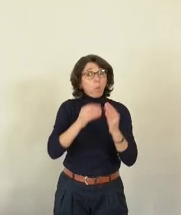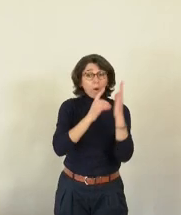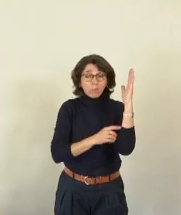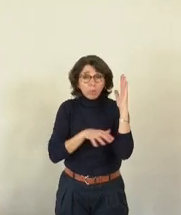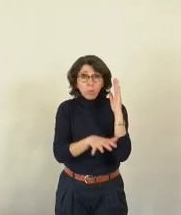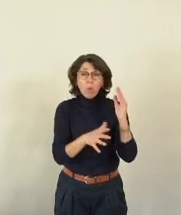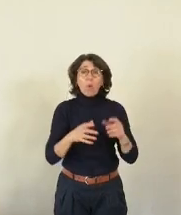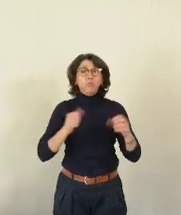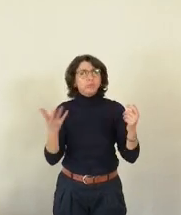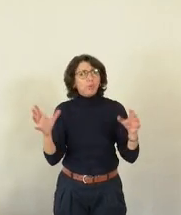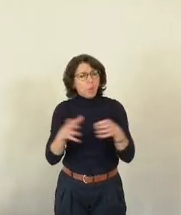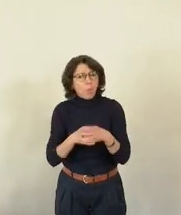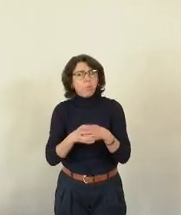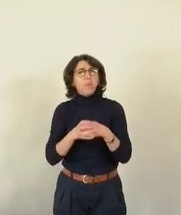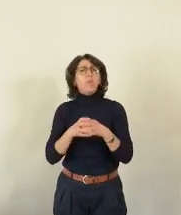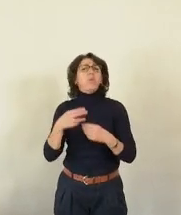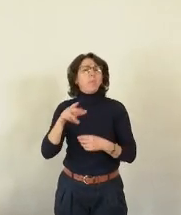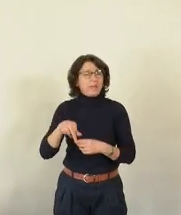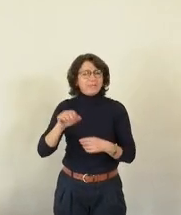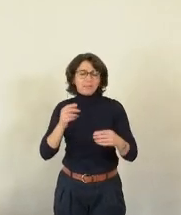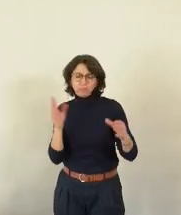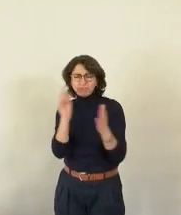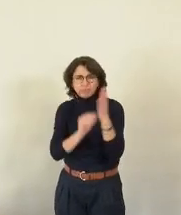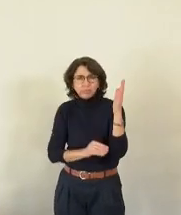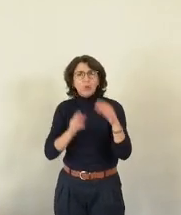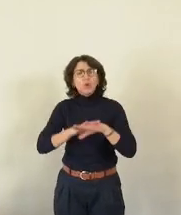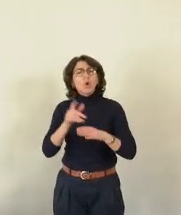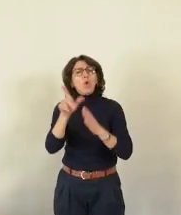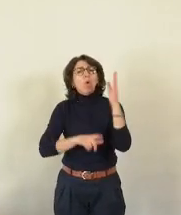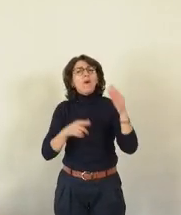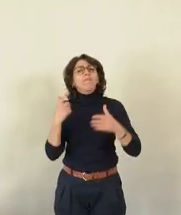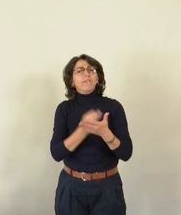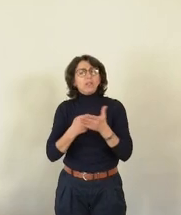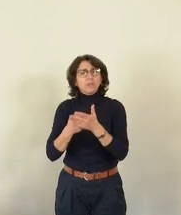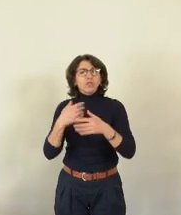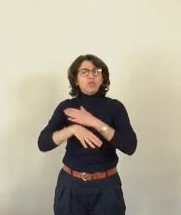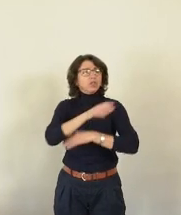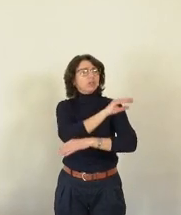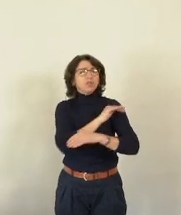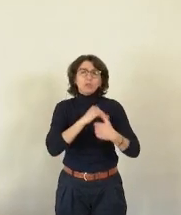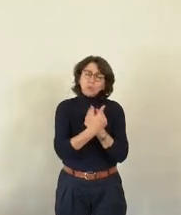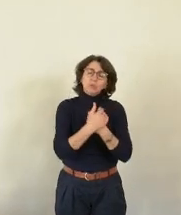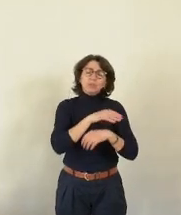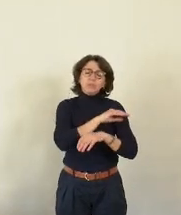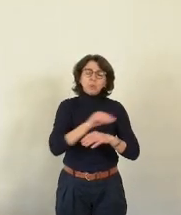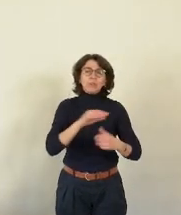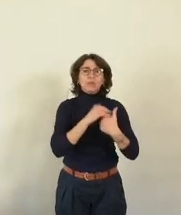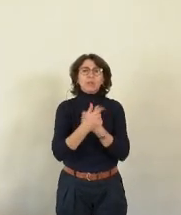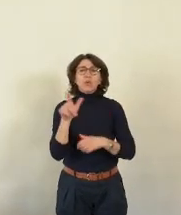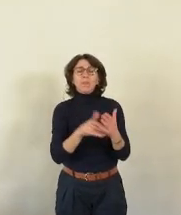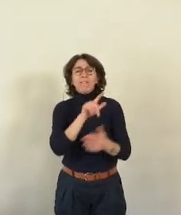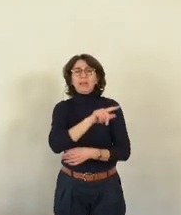groupes de l'anupest dans le projet de loi de finance de la sécurité sociale 2024 lesquels amendements seront aussitôt liquidés à grand coûp